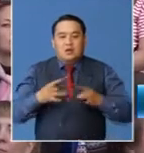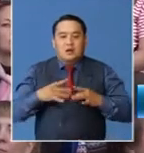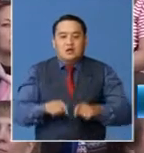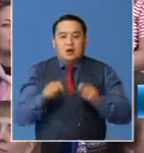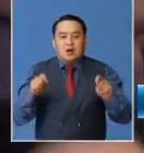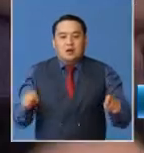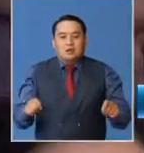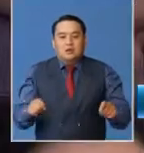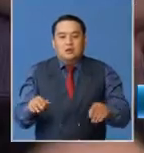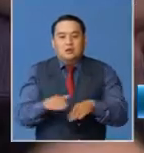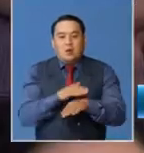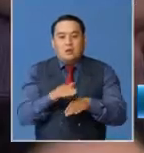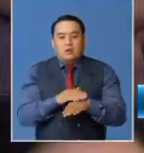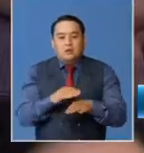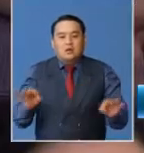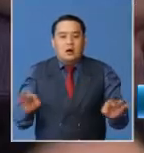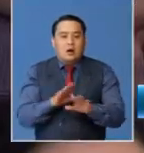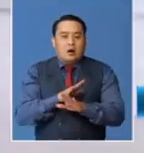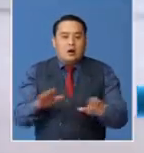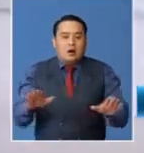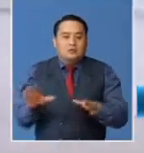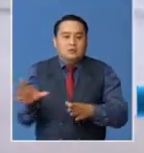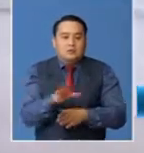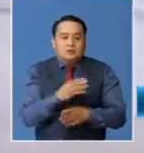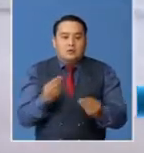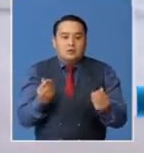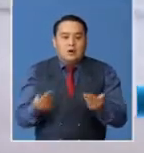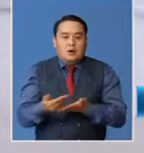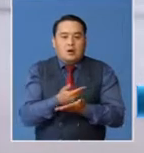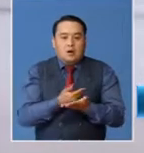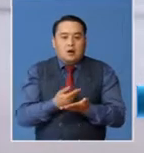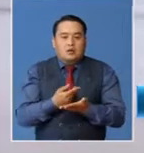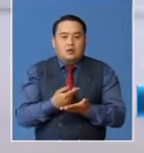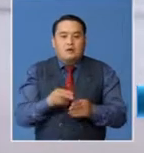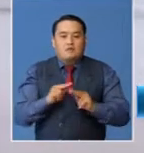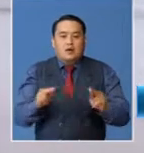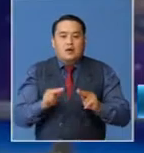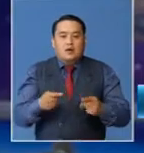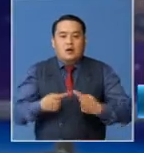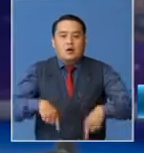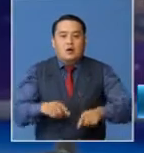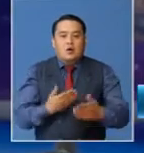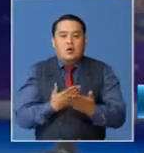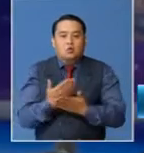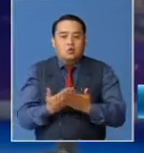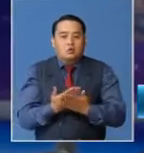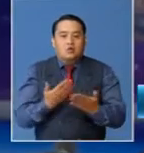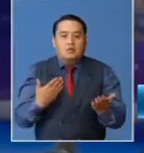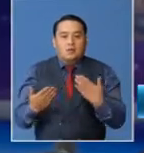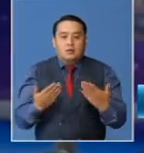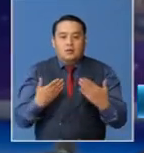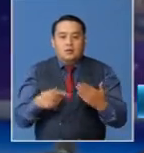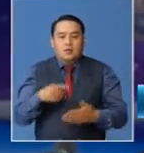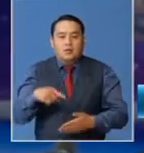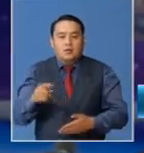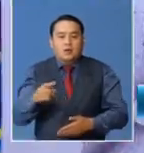открытия состоялся благотворительный гала-концерт, все средства от которого пойдут на лечение одной из воспитанниц отделения по художественной гимнастике СДЮШОР номер